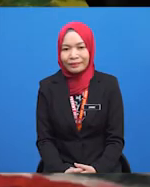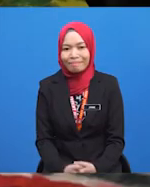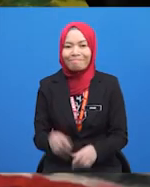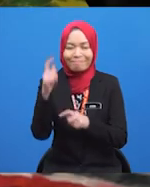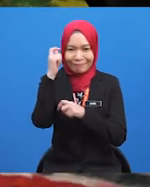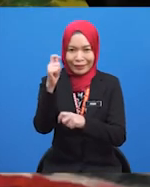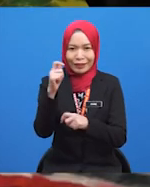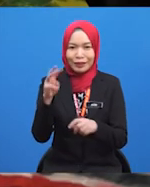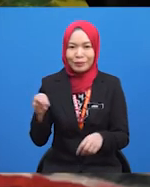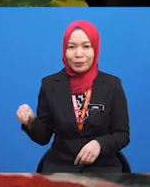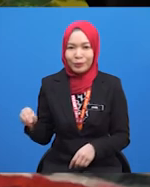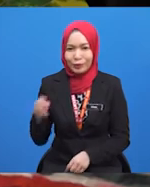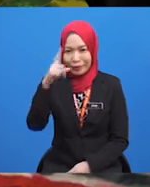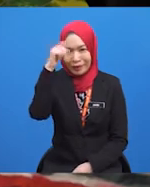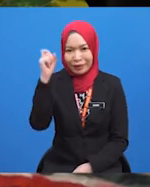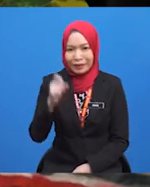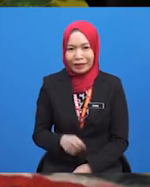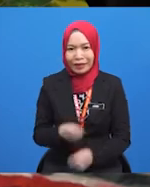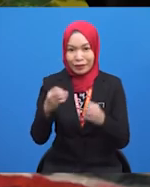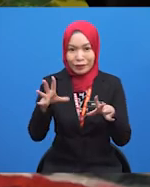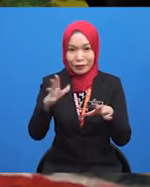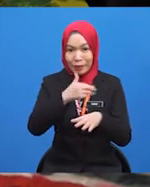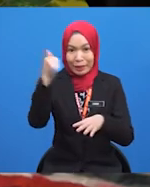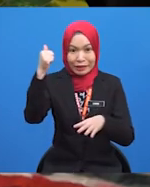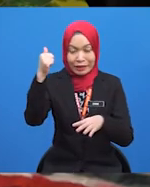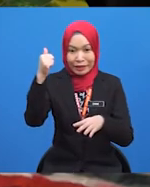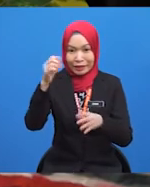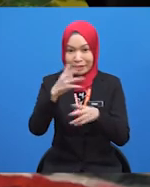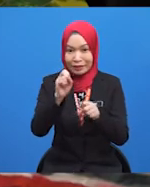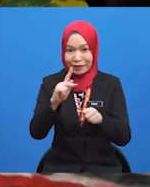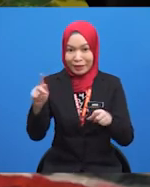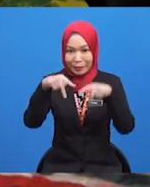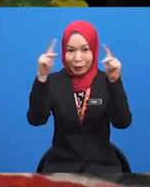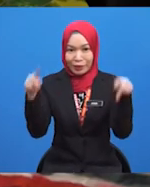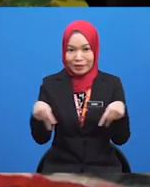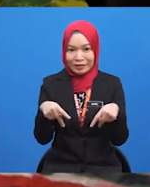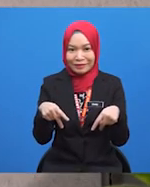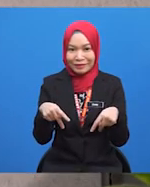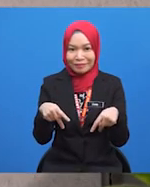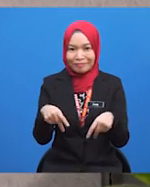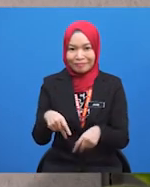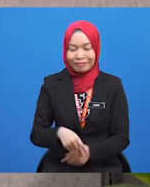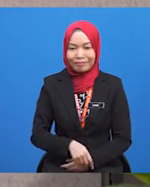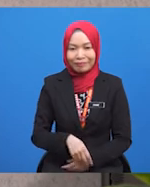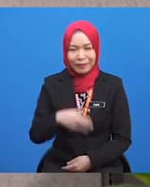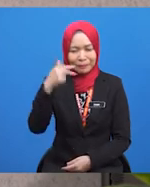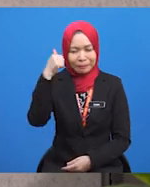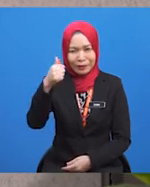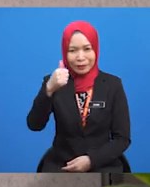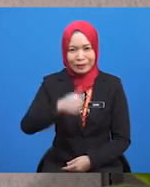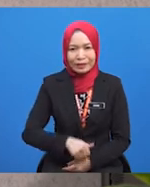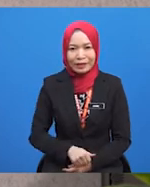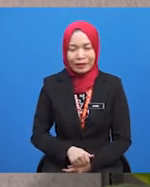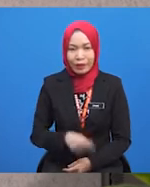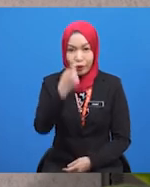Tahniah murid-murid kerana berjaya menghasilkan poster. Anda hebat dan kreatif. Bagi latihan